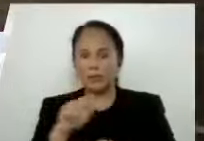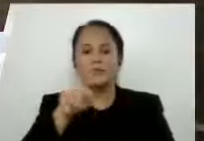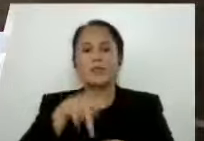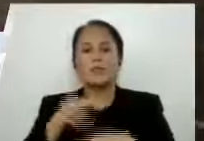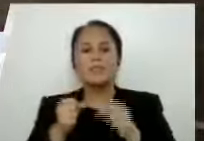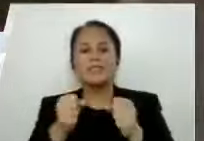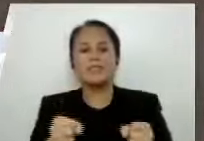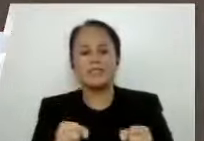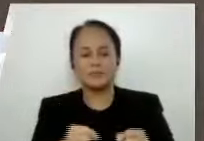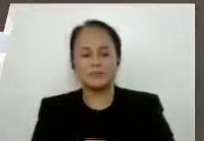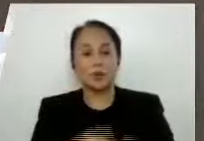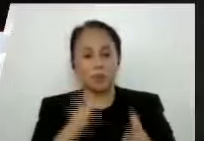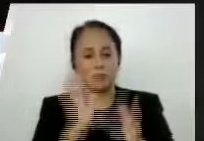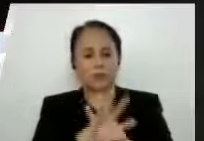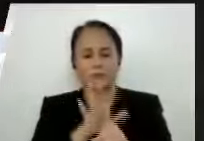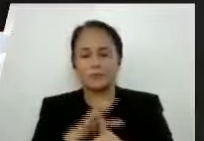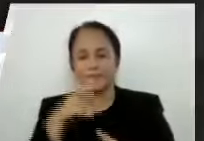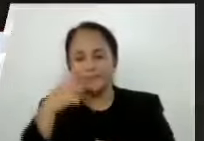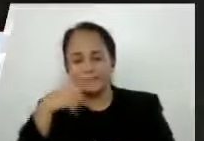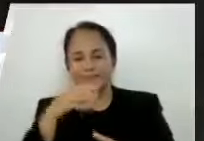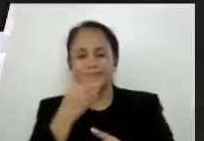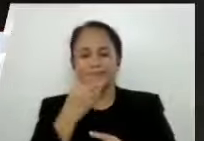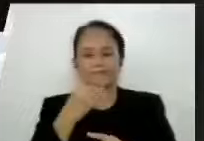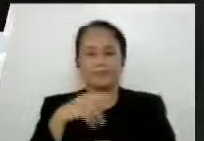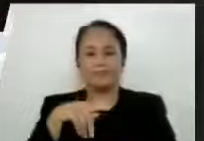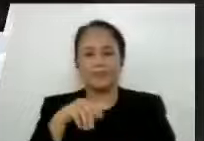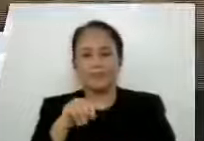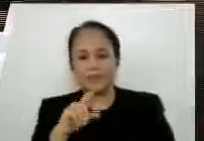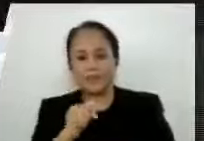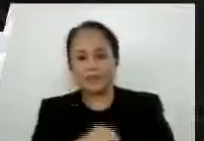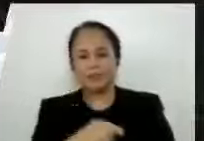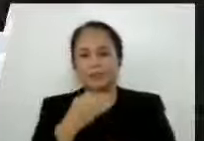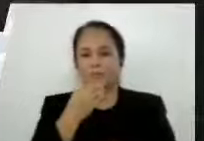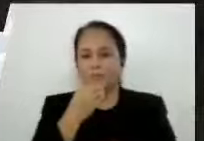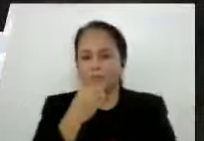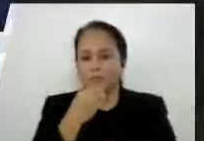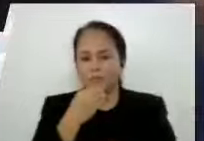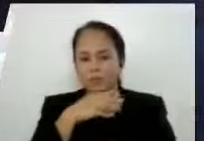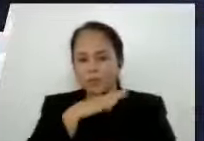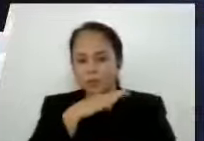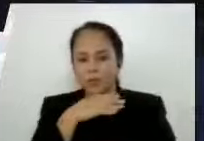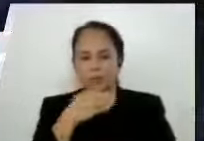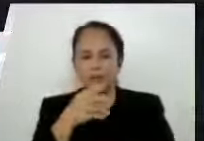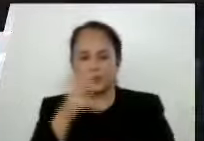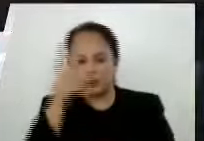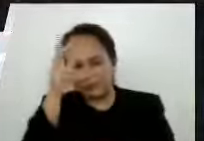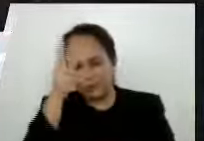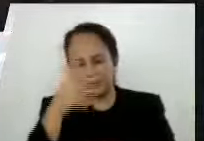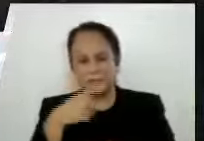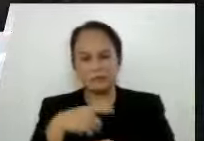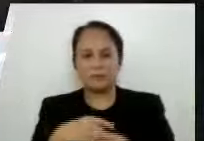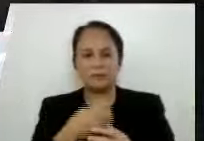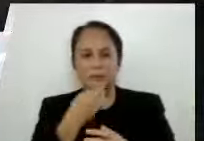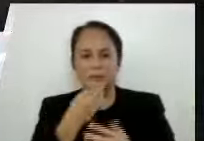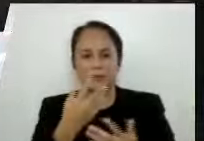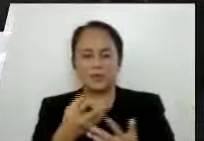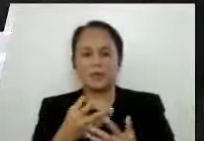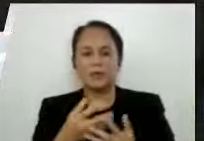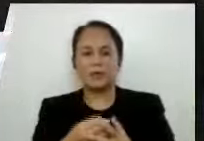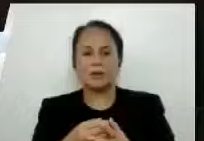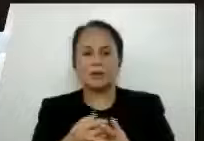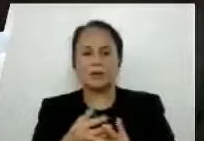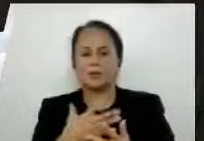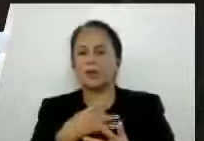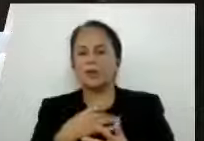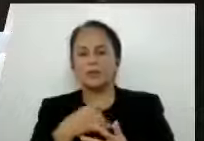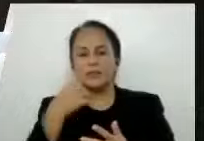food tulad ng pad thai at pork and chicken krapaw. Ano pong kinikrave nating Thai food? Yung mango